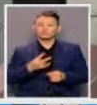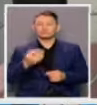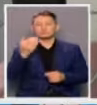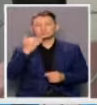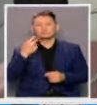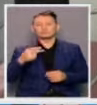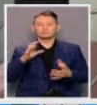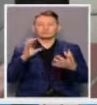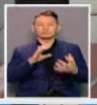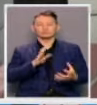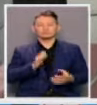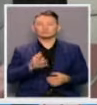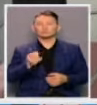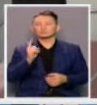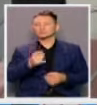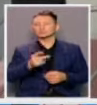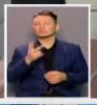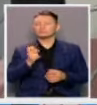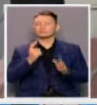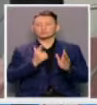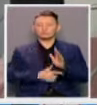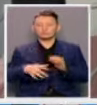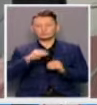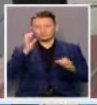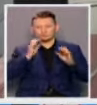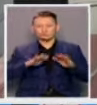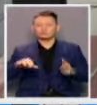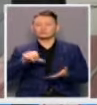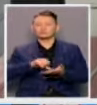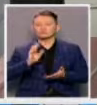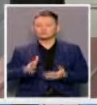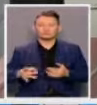20 автобусов и 1370 студентов примут участие. В